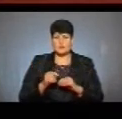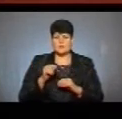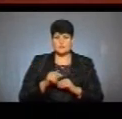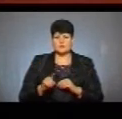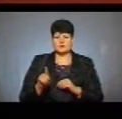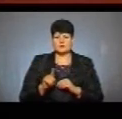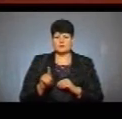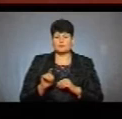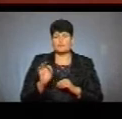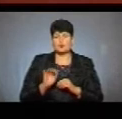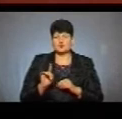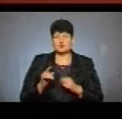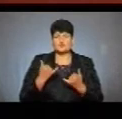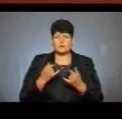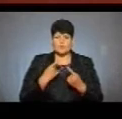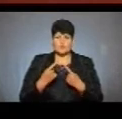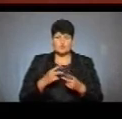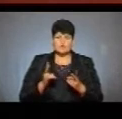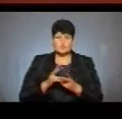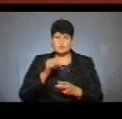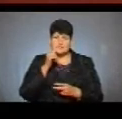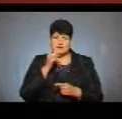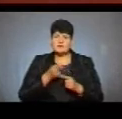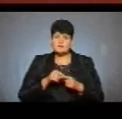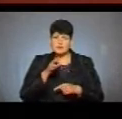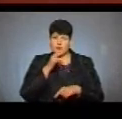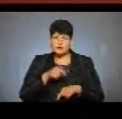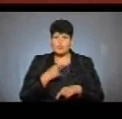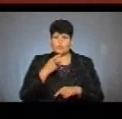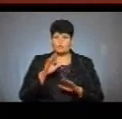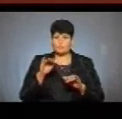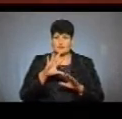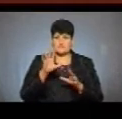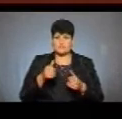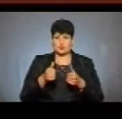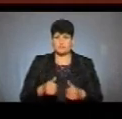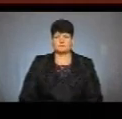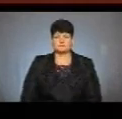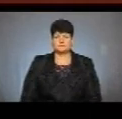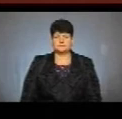про що говорили ми сьогодні. Зустрінемося завтра у цій же порі. Кажу вам до побачення і на все добре.